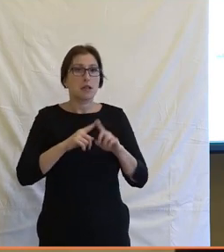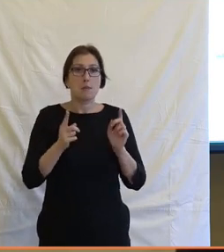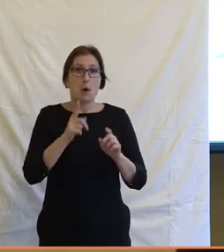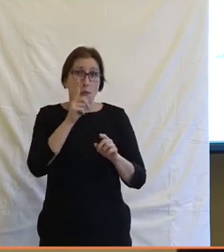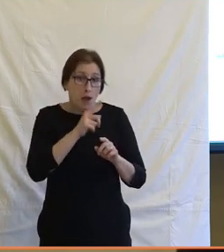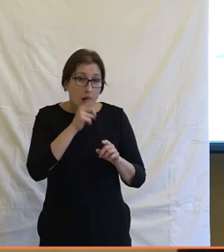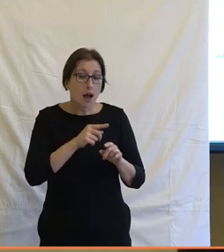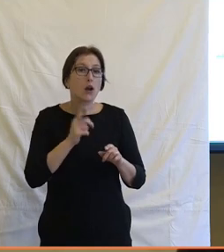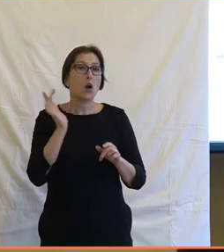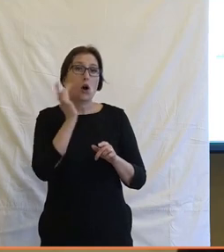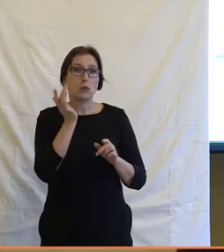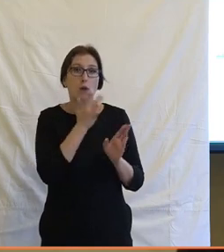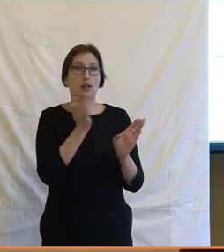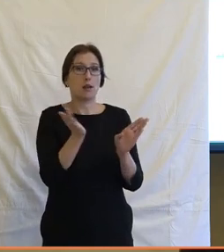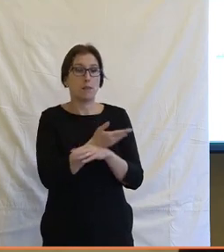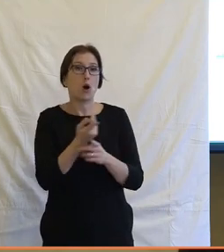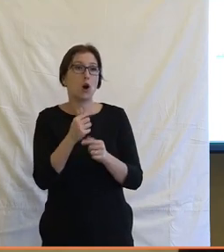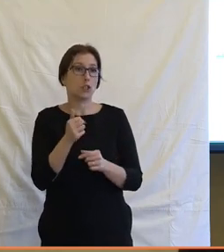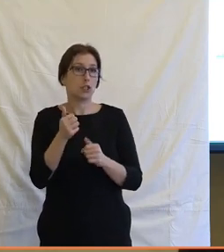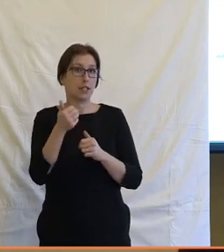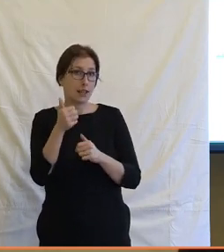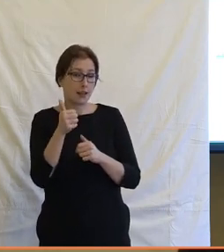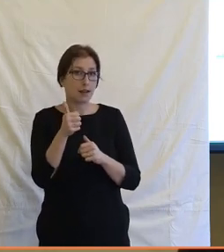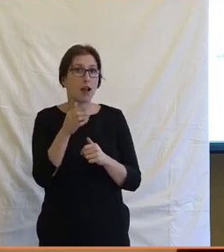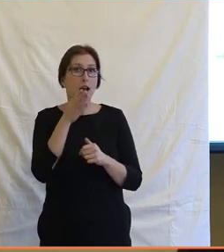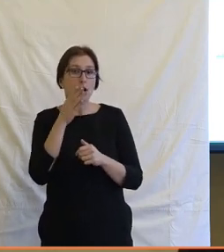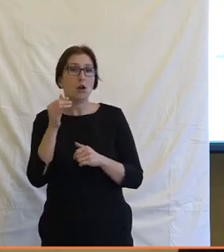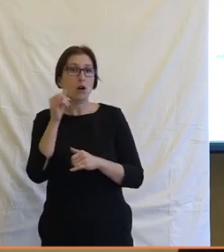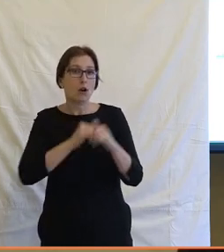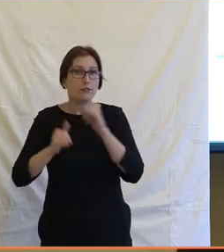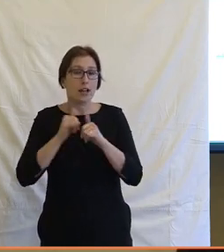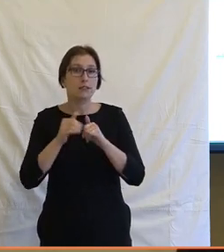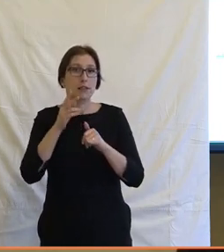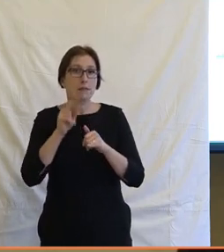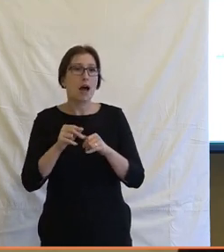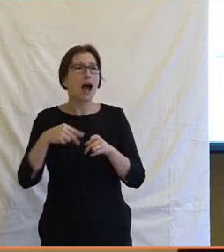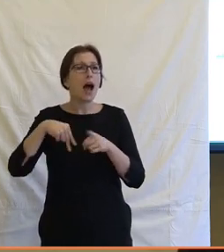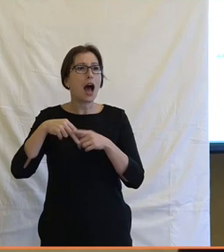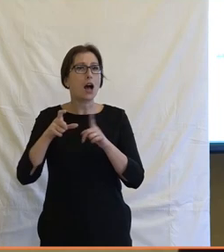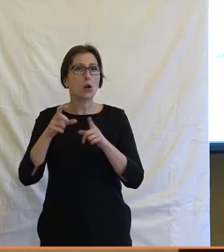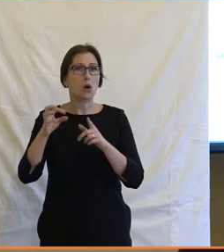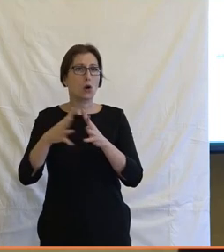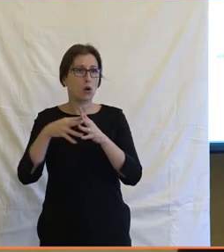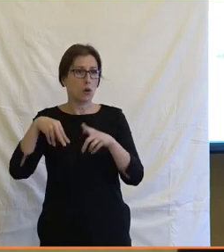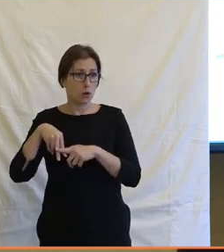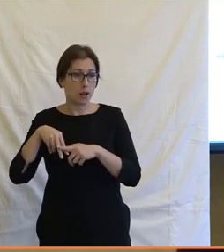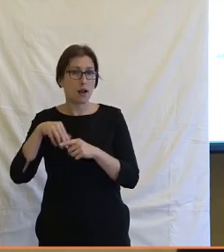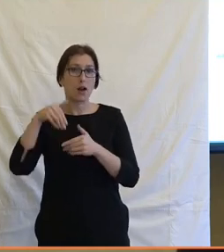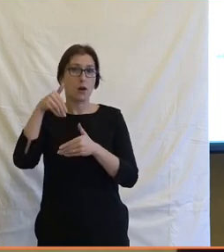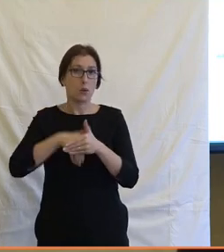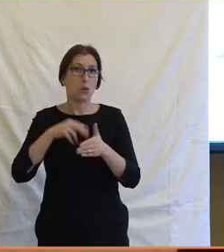tak hned potom odpoledne od 13 hodin navazujeme konferencí Agora, která je zaměřená